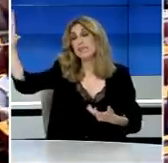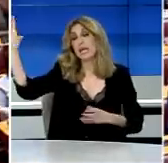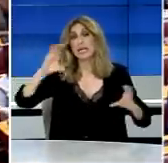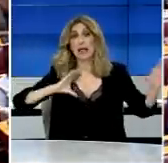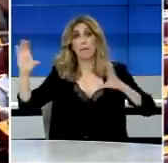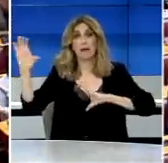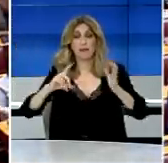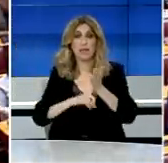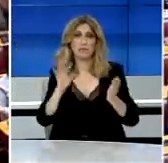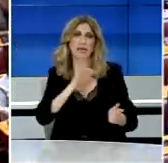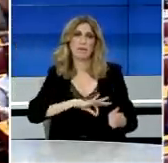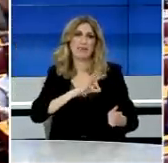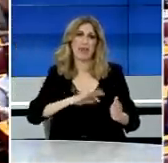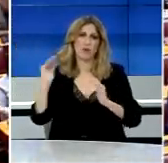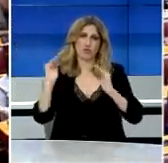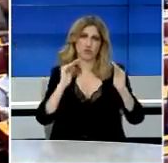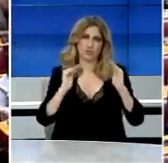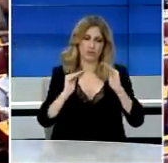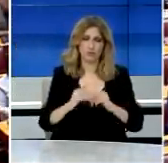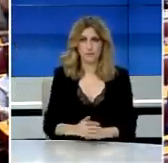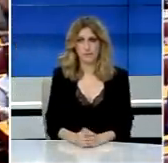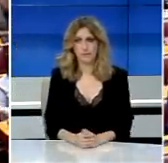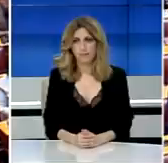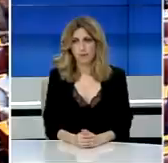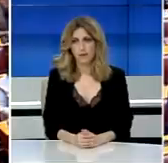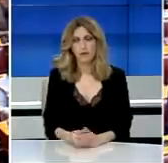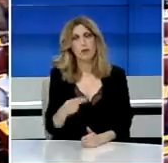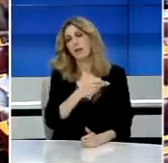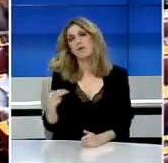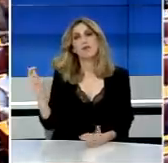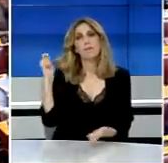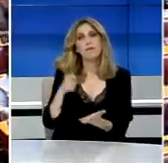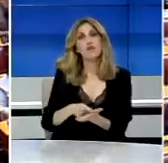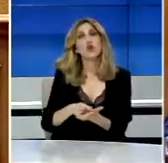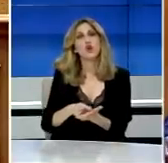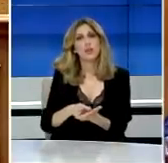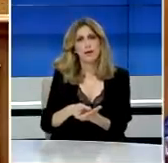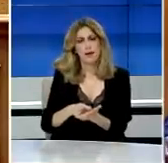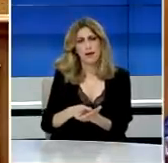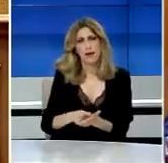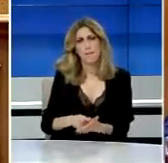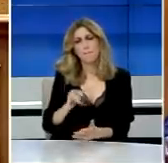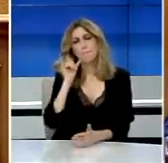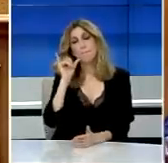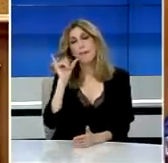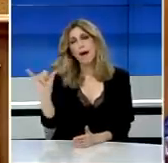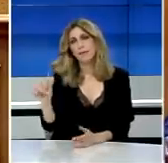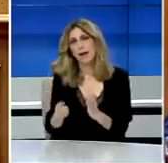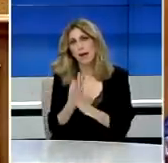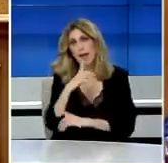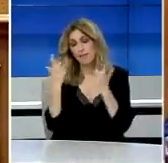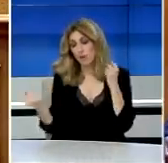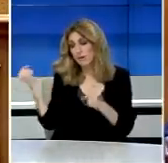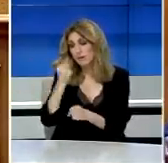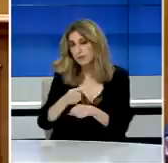μεγάλους. Σε σχέση με τη φορολογία, οι ισχυρότεροι πλήρωναν φόρους πάντοτε επί των ημερών σας